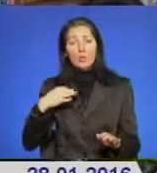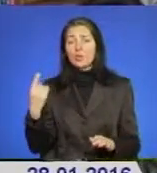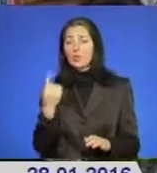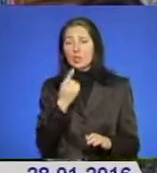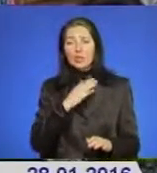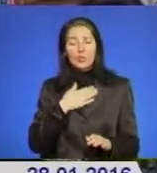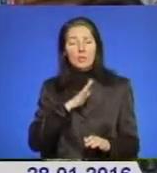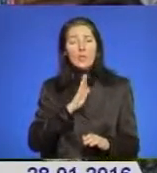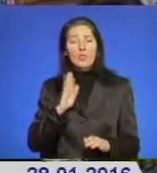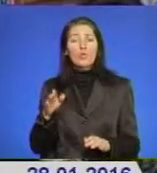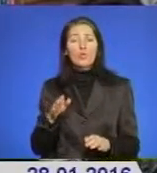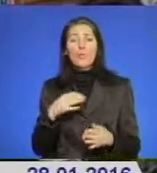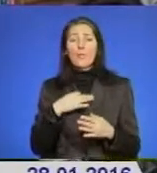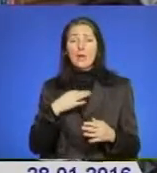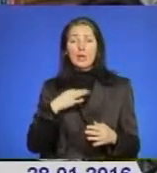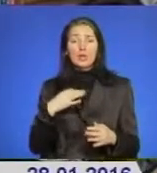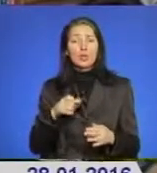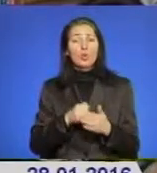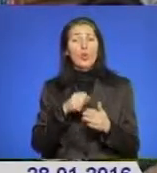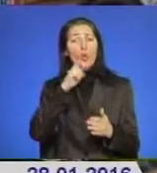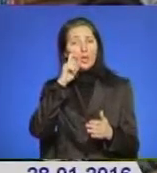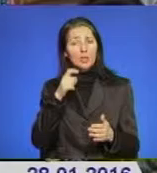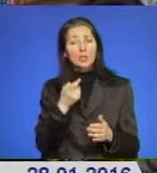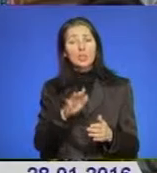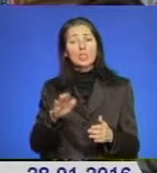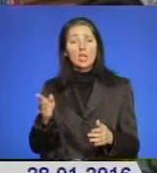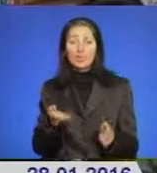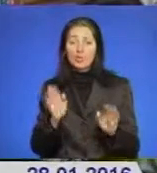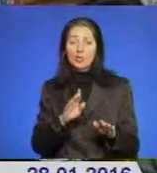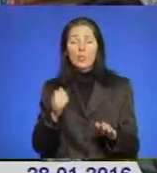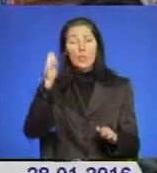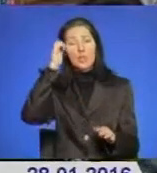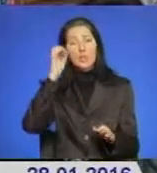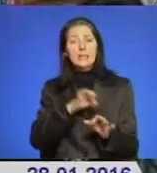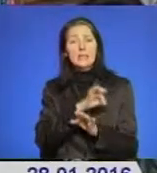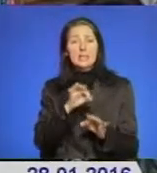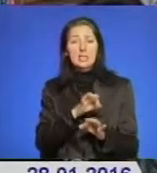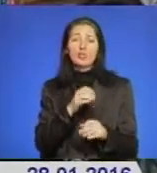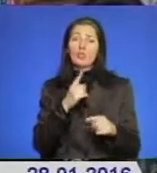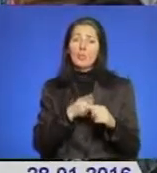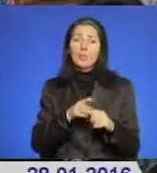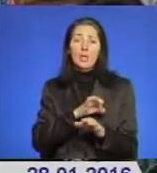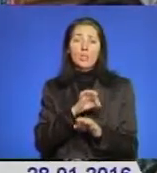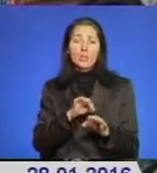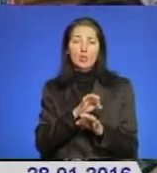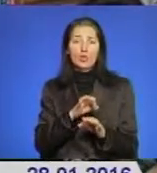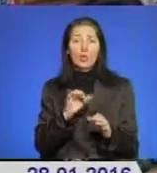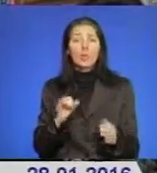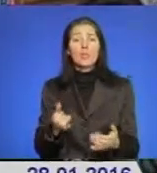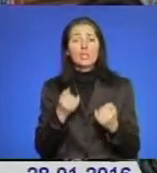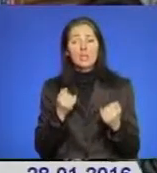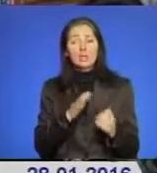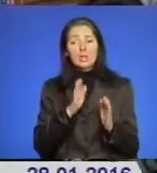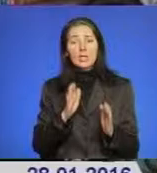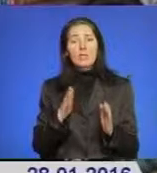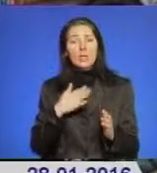до України і до тих діток, які залишилися, щоб пам'ятали тих сиріточок, пам'ятали тих напівсиріточок і підтримували не тільки